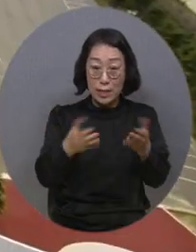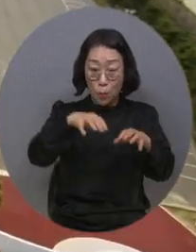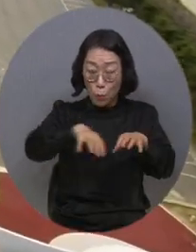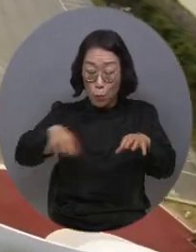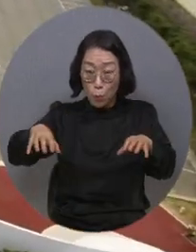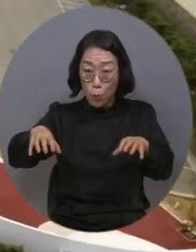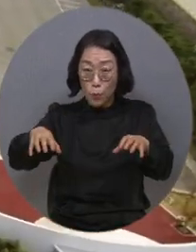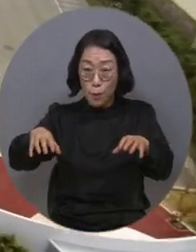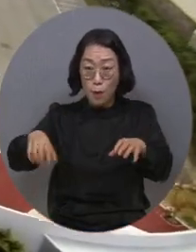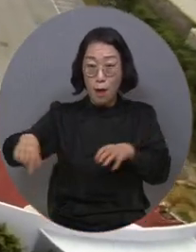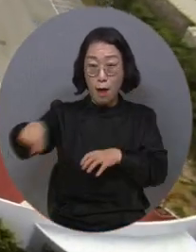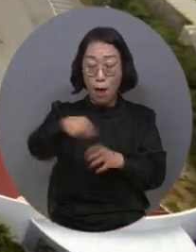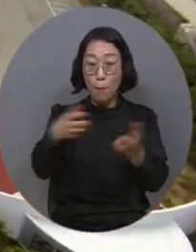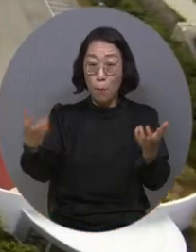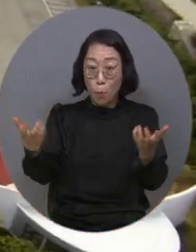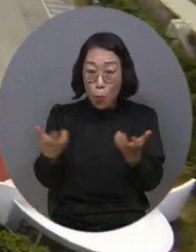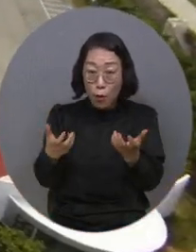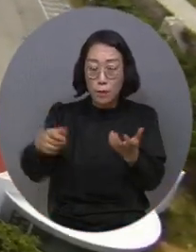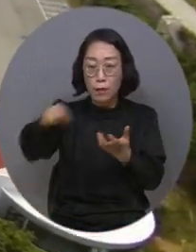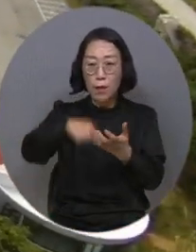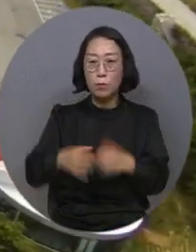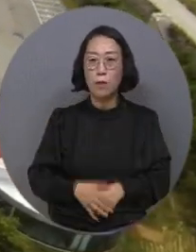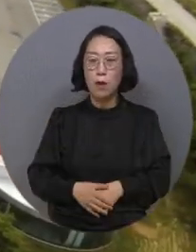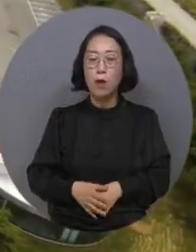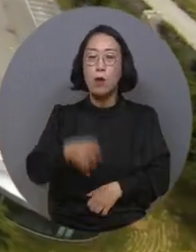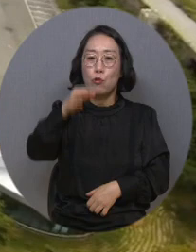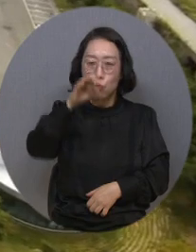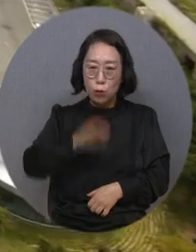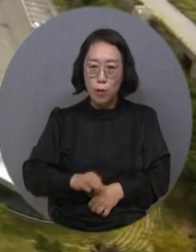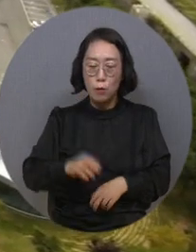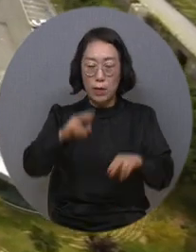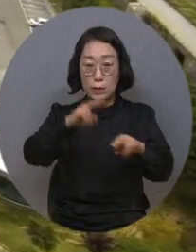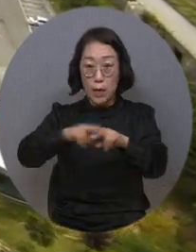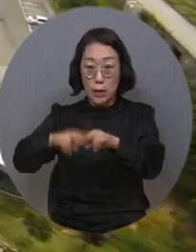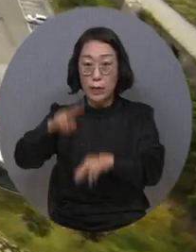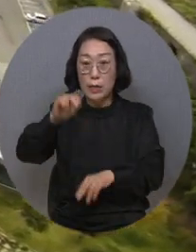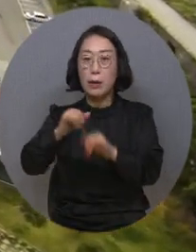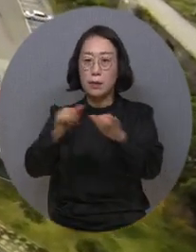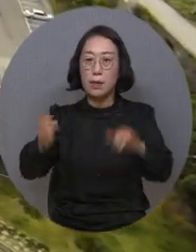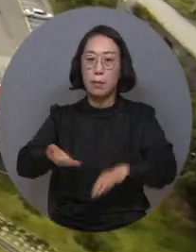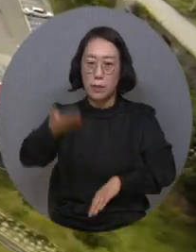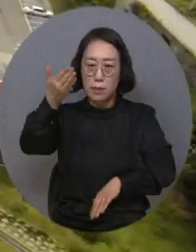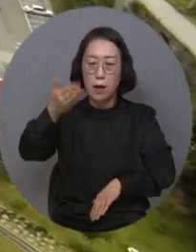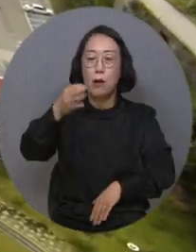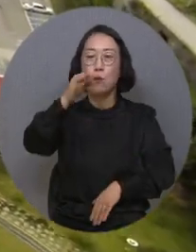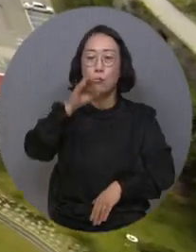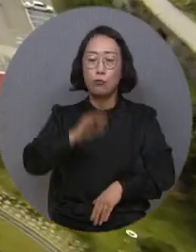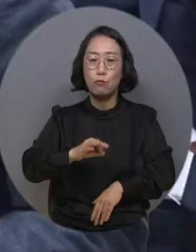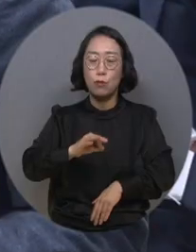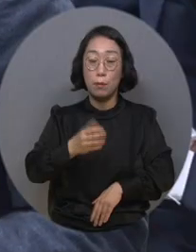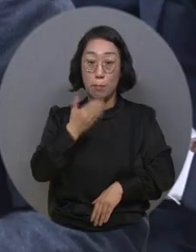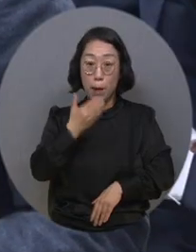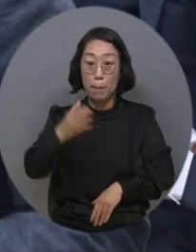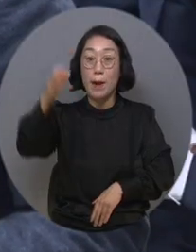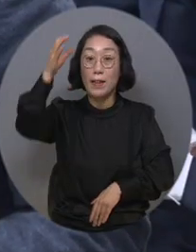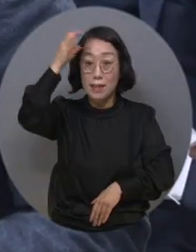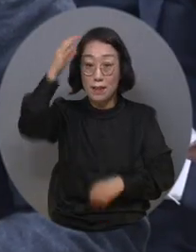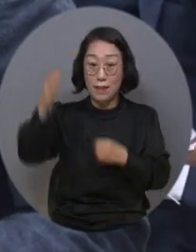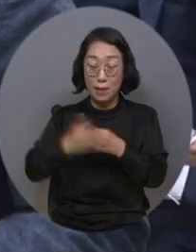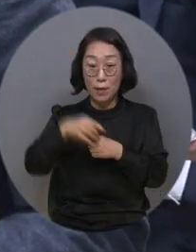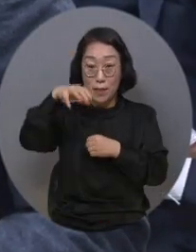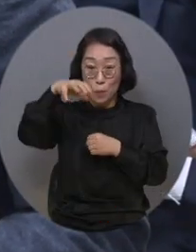약 4조 9천억 원의 생산 유발 효과와 약 2만여 명의 고용 유발 효과를 낼 것으로 기대한다고 밝혀